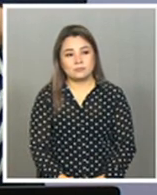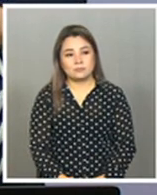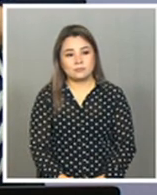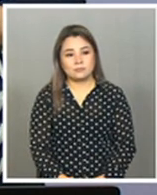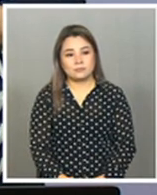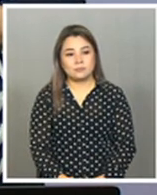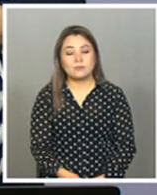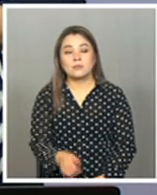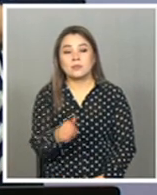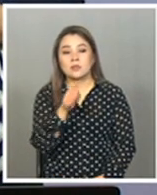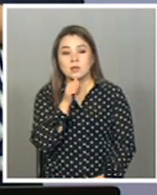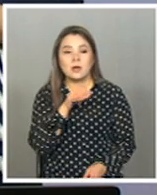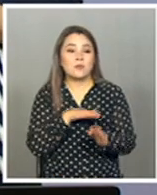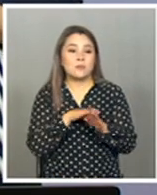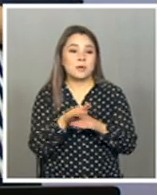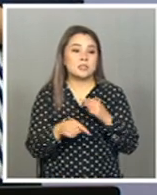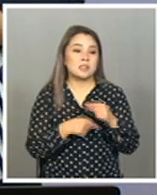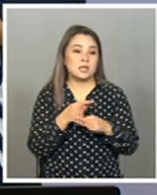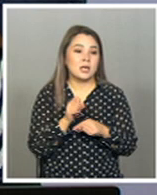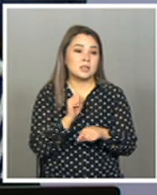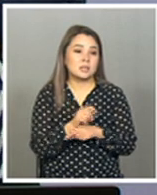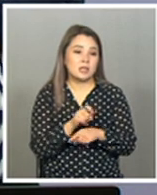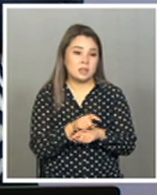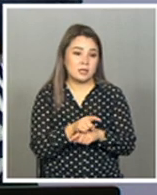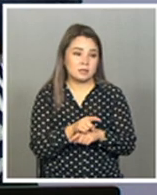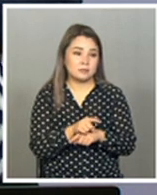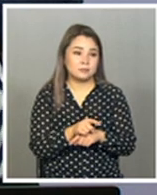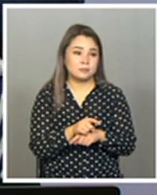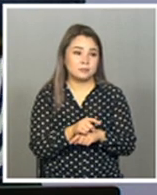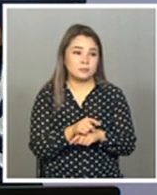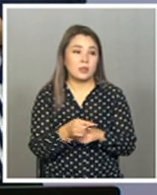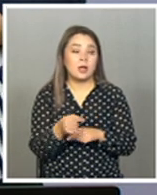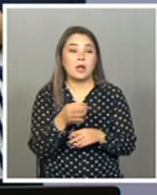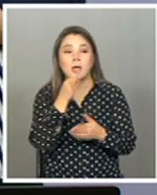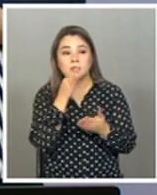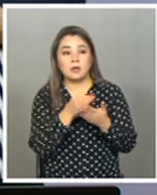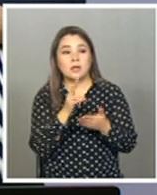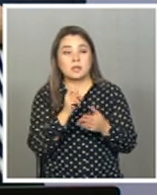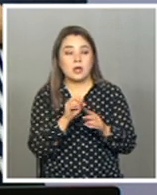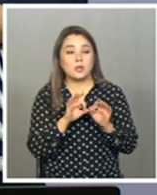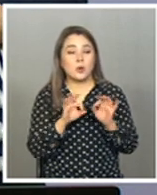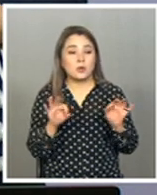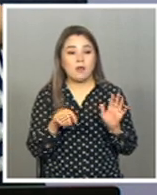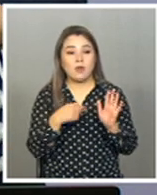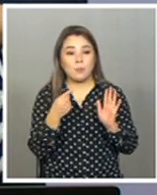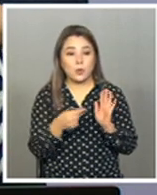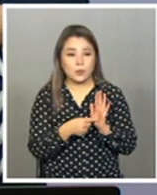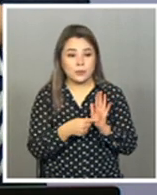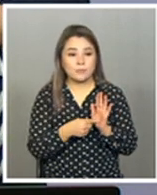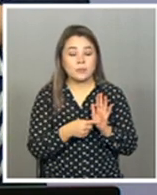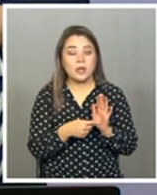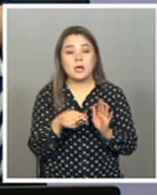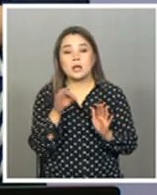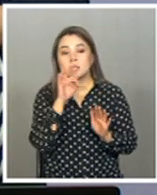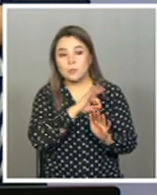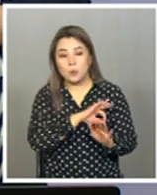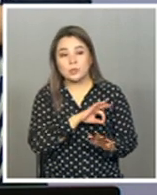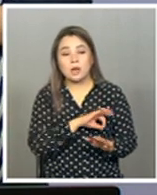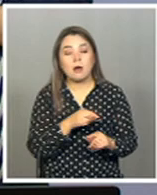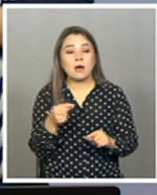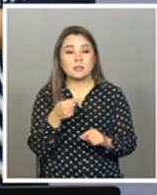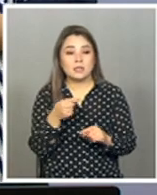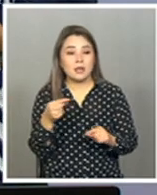Давайте выполним следующее задание. Ответьте на тонкие вопросы, используя